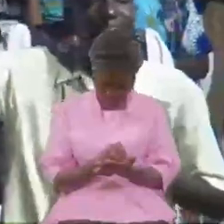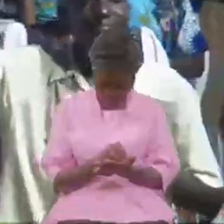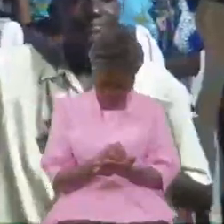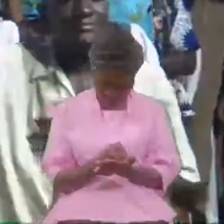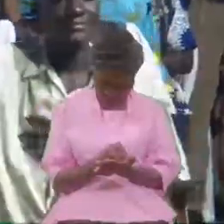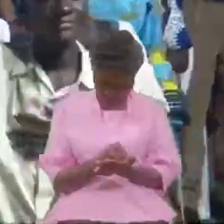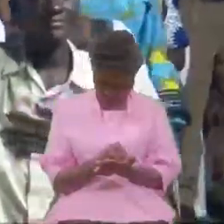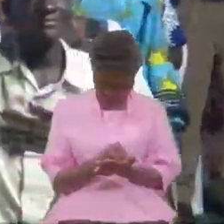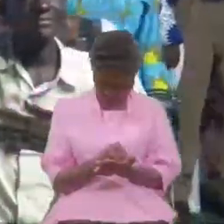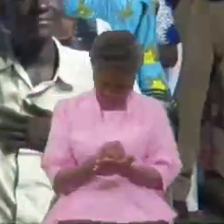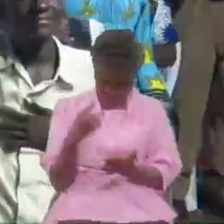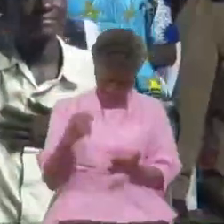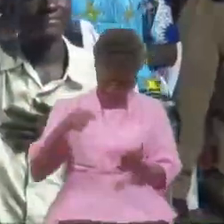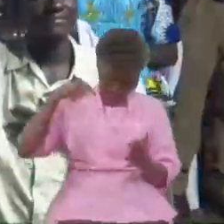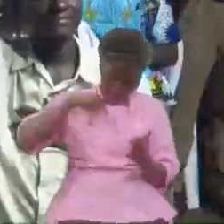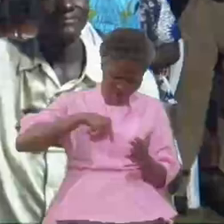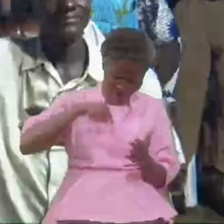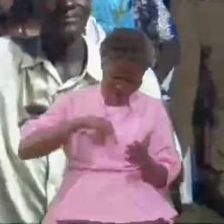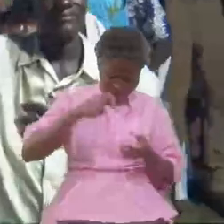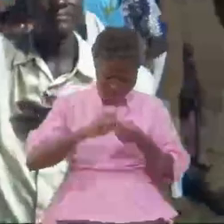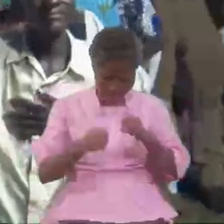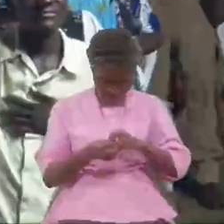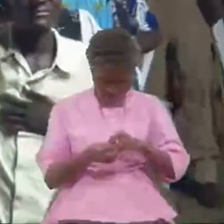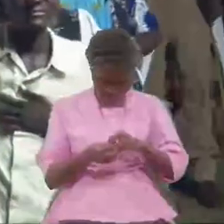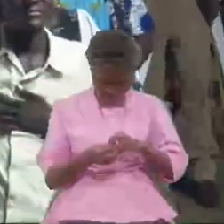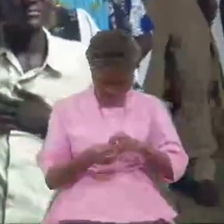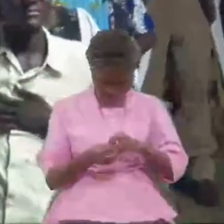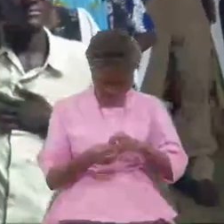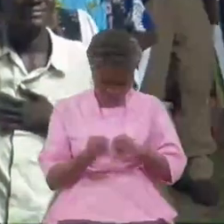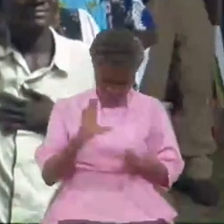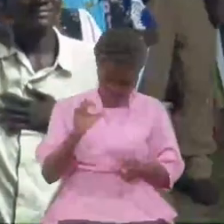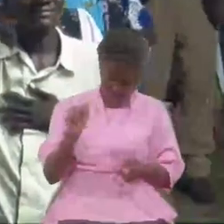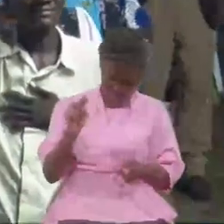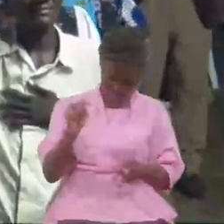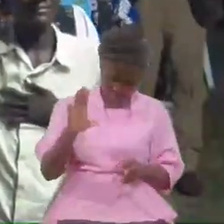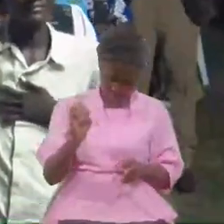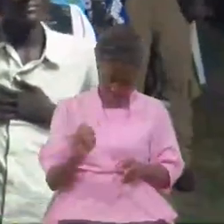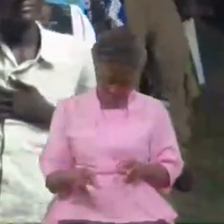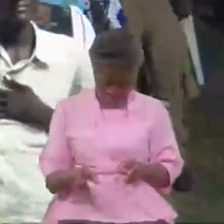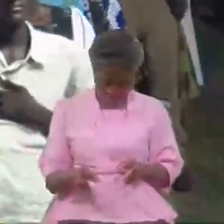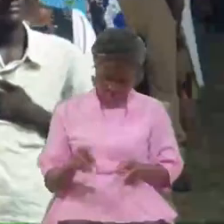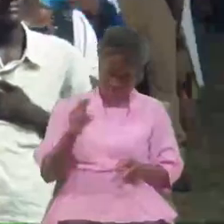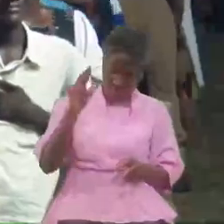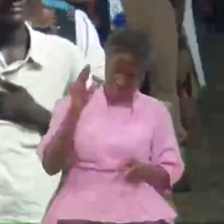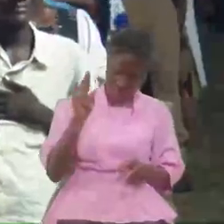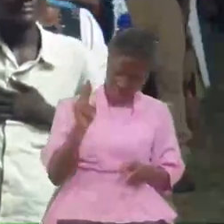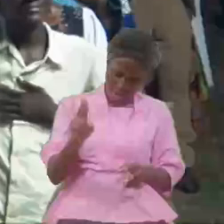Jésus-Christ. Les problèmes internes, le cancer, le